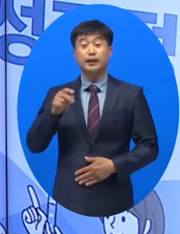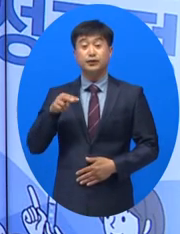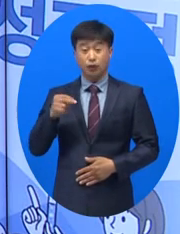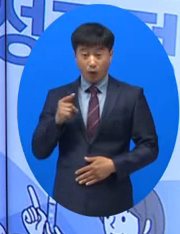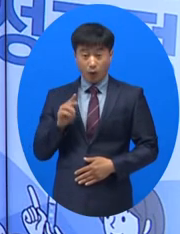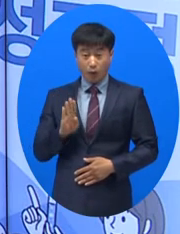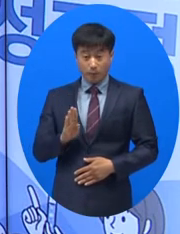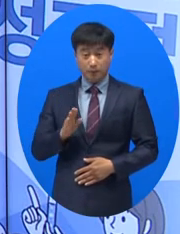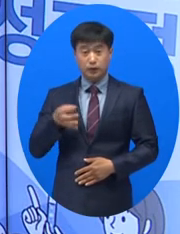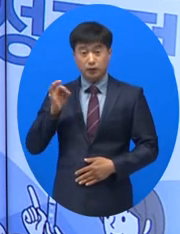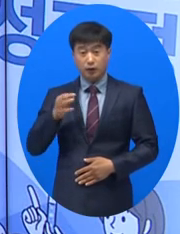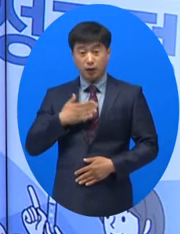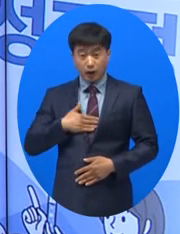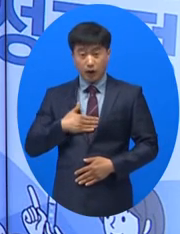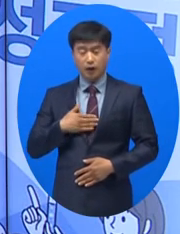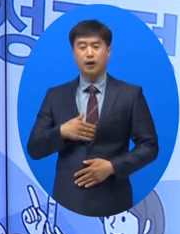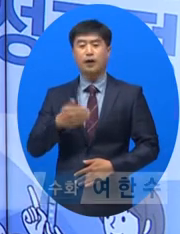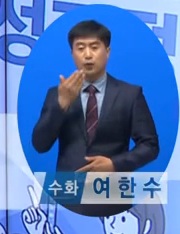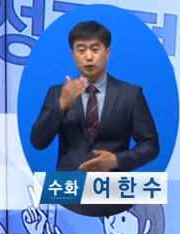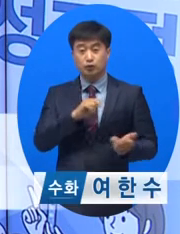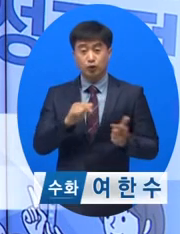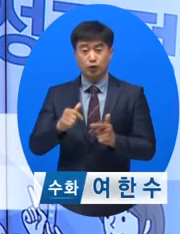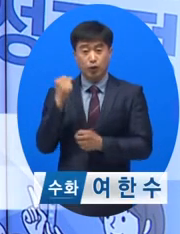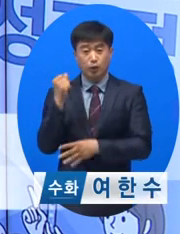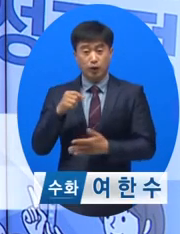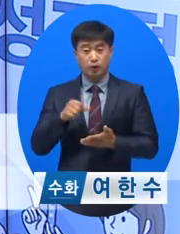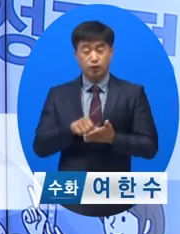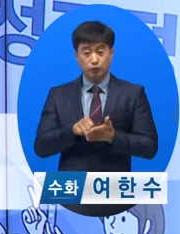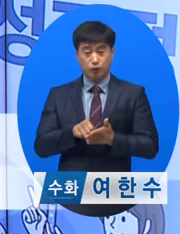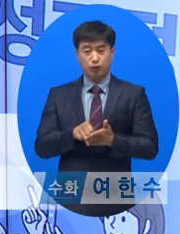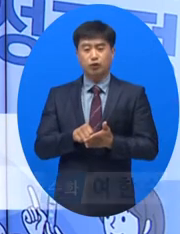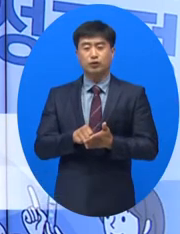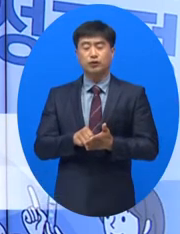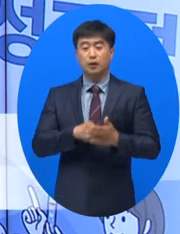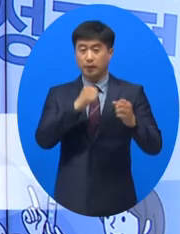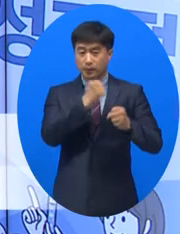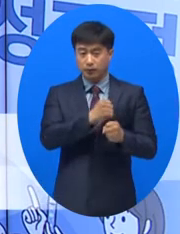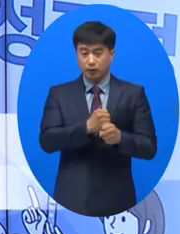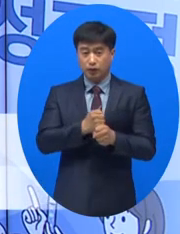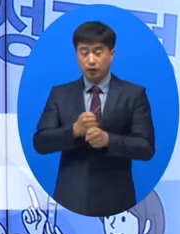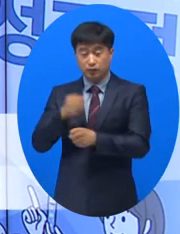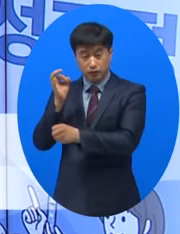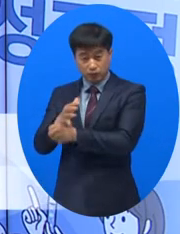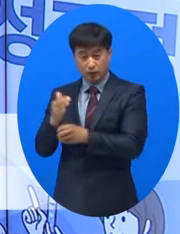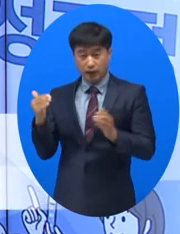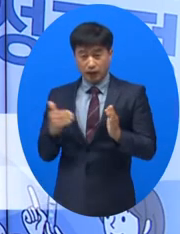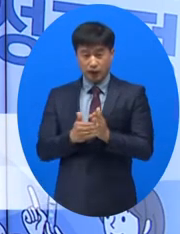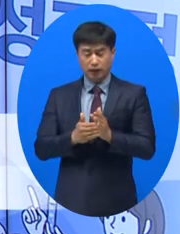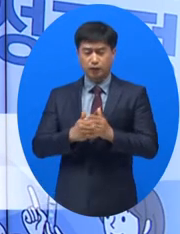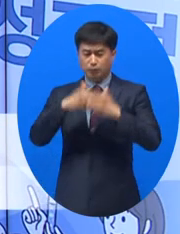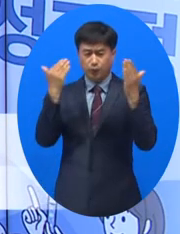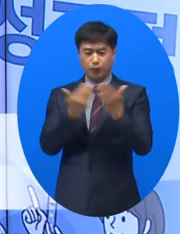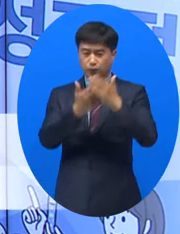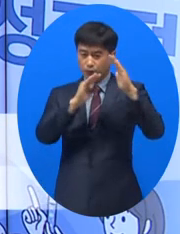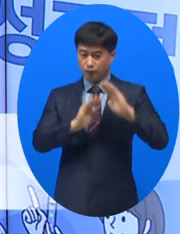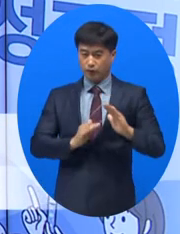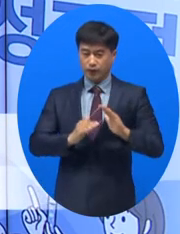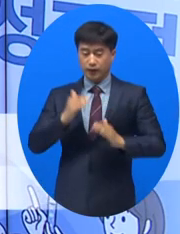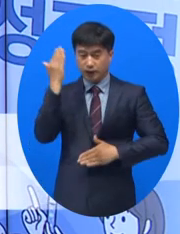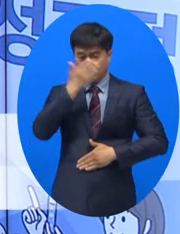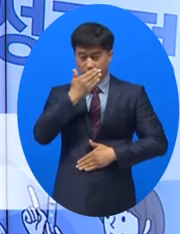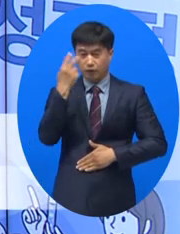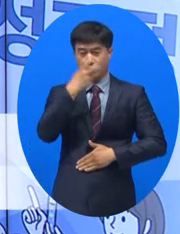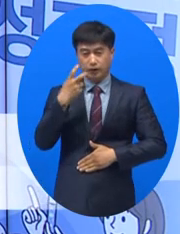햇썹 인증 많이 들어보셨을 겁니다. 식품의 원재료 생산부터 소비자가 섭취하기까지 모든 과정에서 식품위생을 관리하는